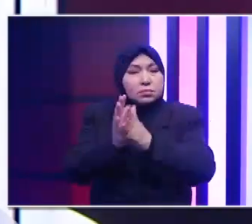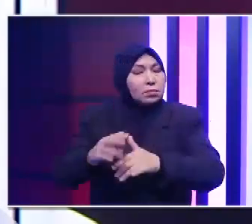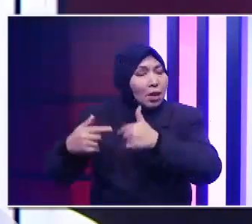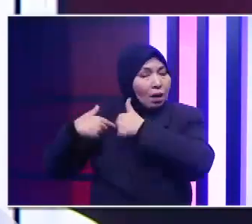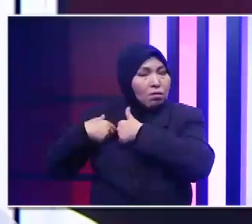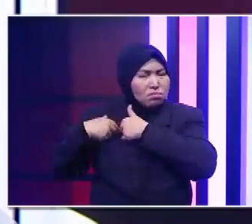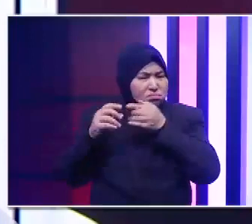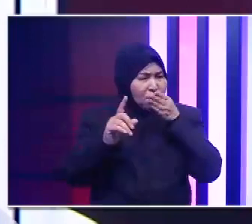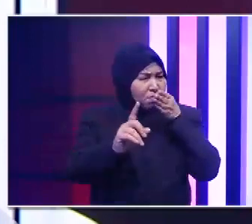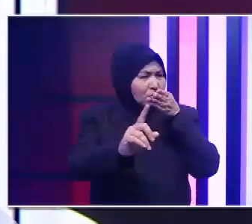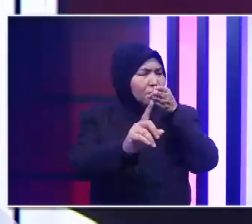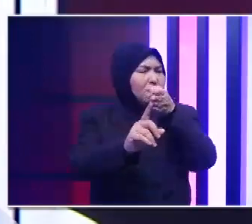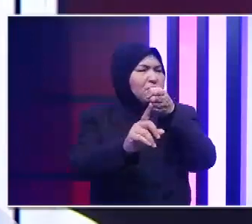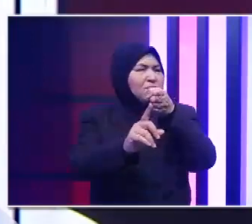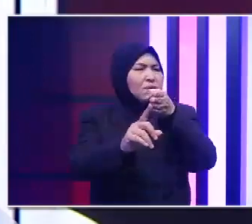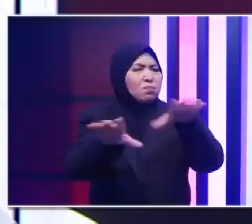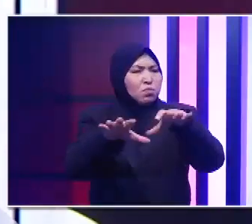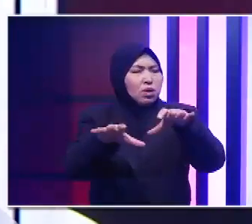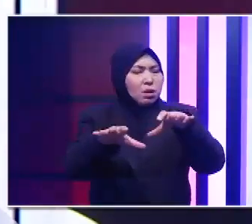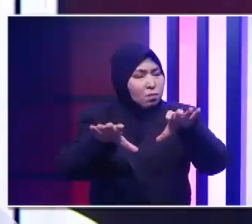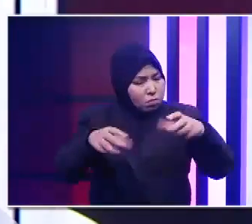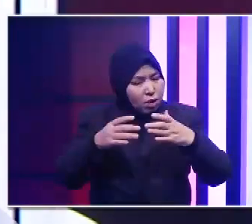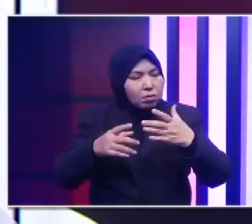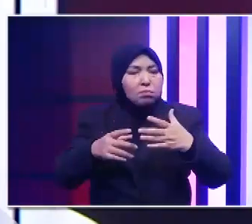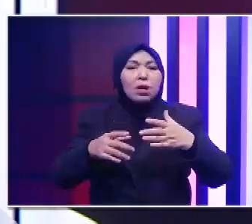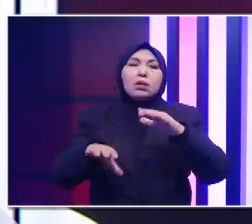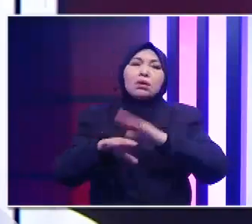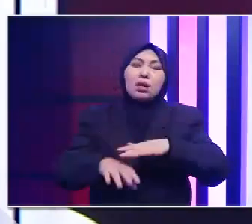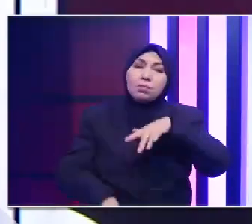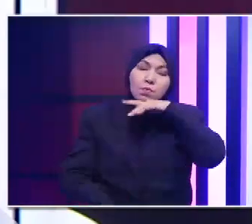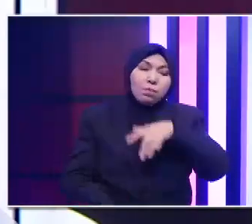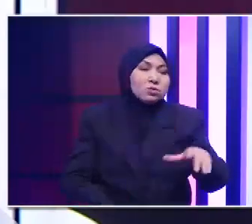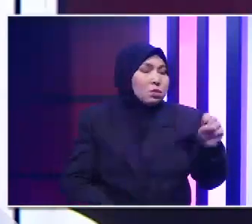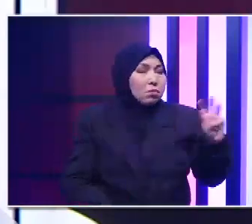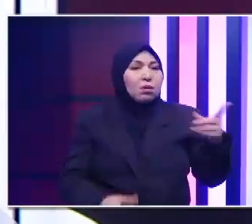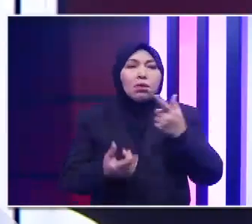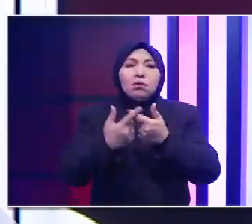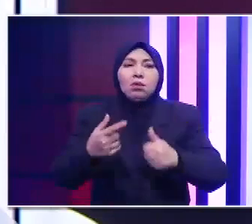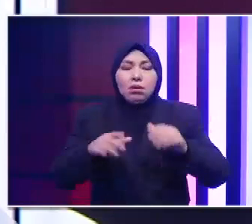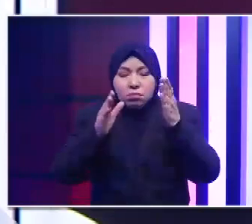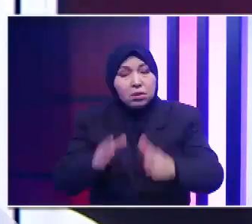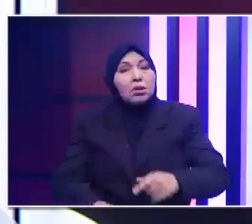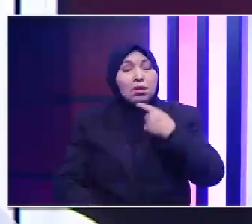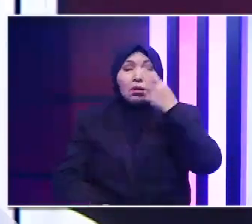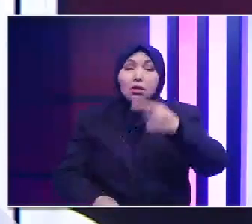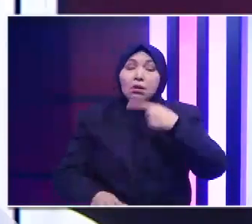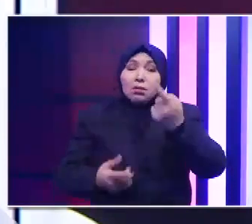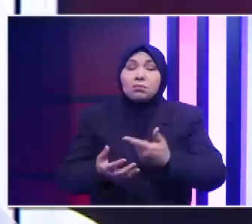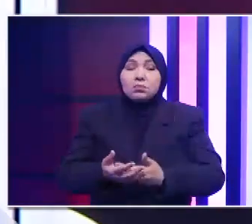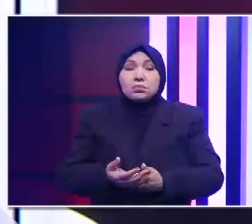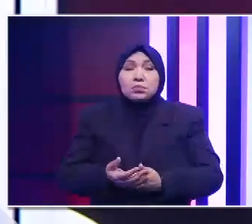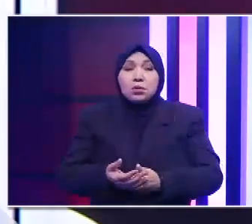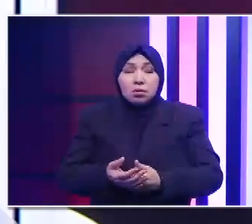mereka telah cenderung maka mereka telah melakukan perkara yang mereka telah lakukan kepada Nabi Shallallahu Alaihi Wasallam daripada orang kata apa